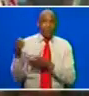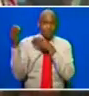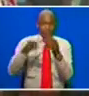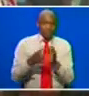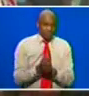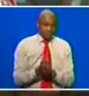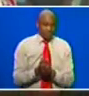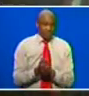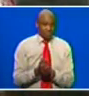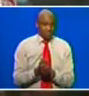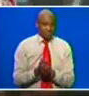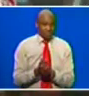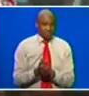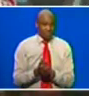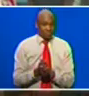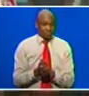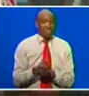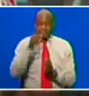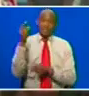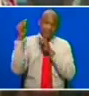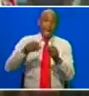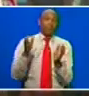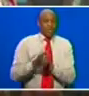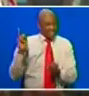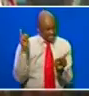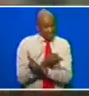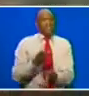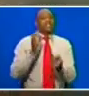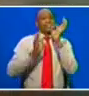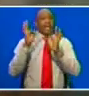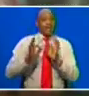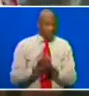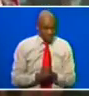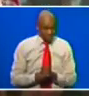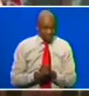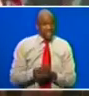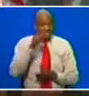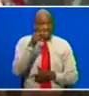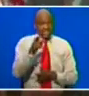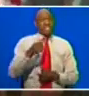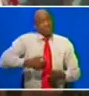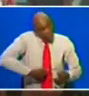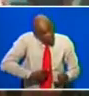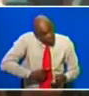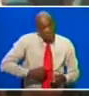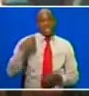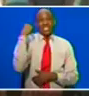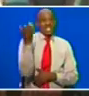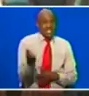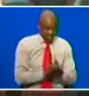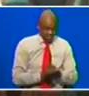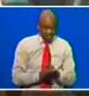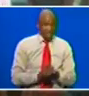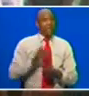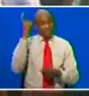kama arekitifacho Jubilee, wamekuja na mbinu tofauti tofauti sasa. Hii njaa imeanza juzi hapa Gongoni. Mwaka